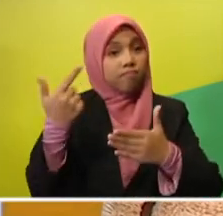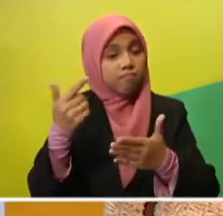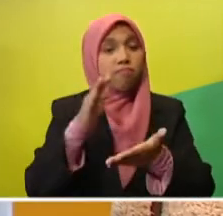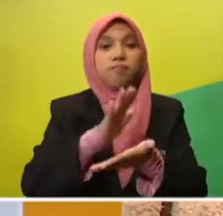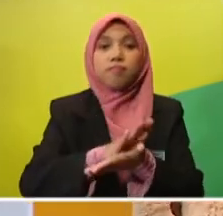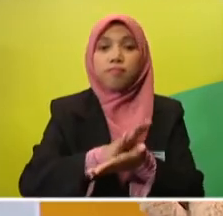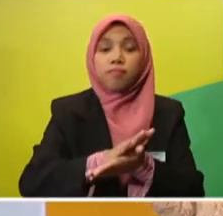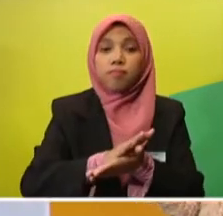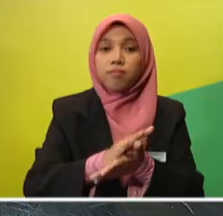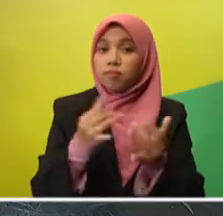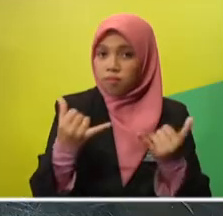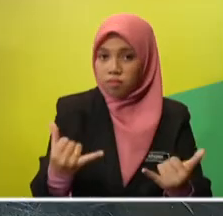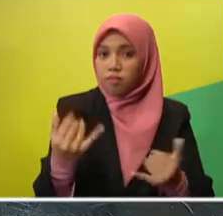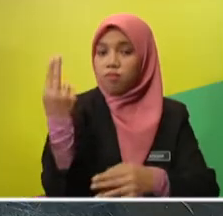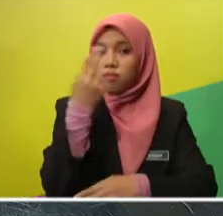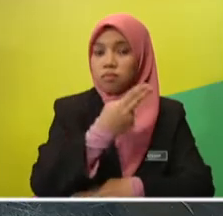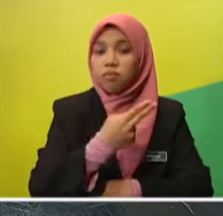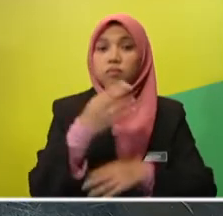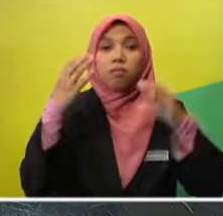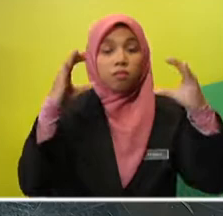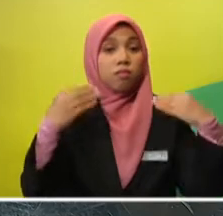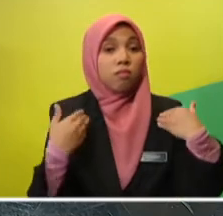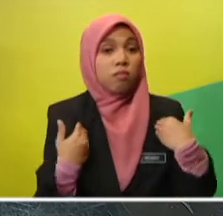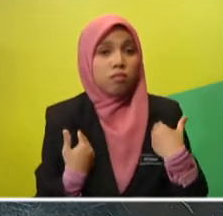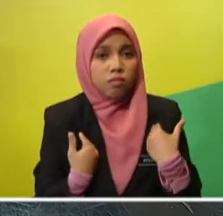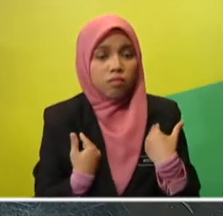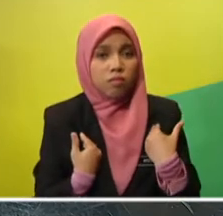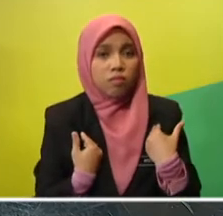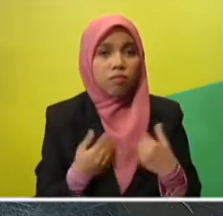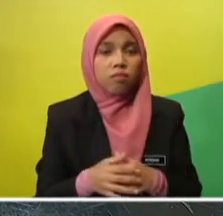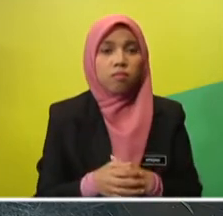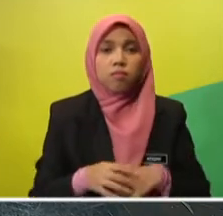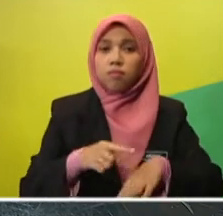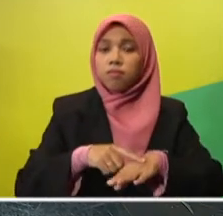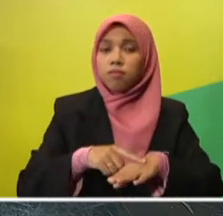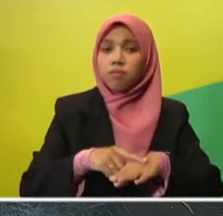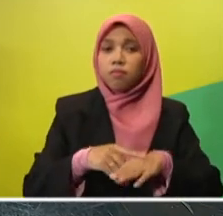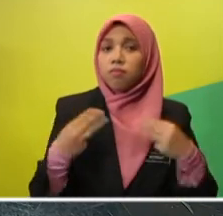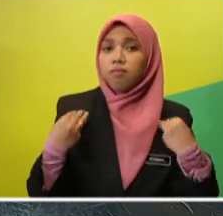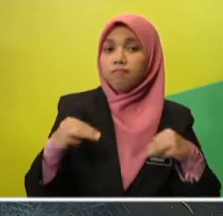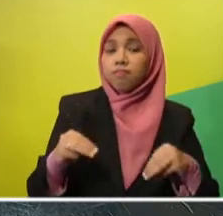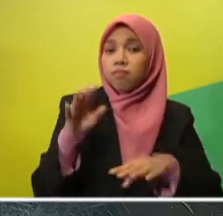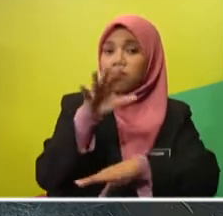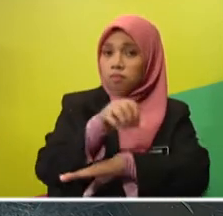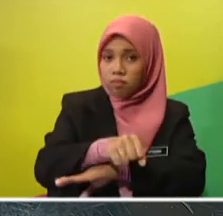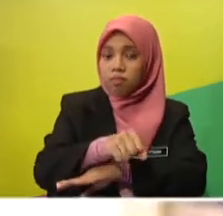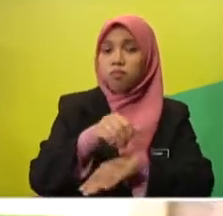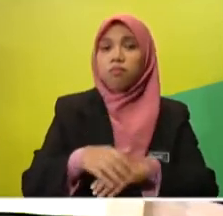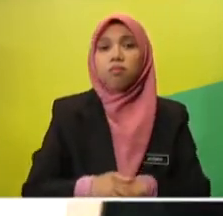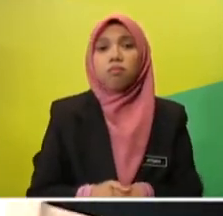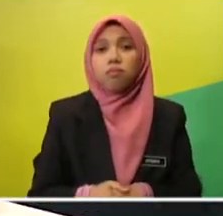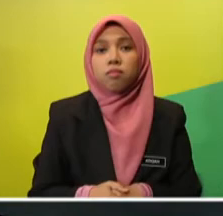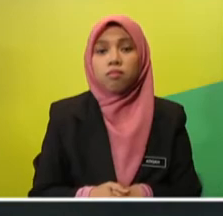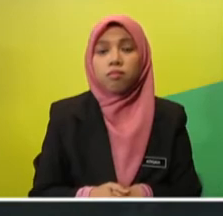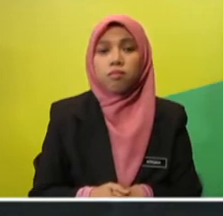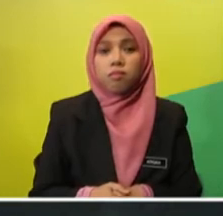di hadapan cikgu ini kita boleh lihat situasi di pasar malam. Situasi di pasar malam.